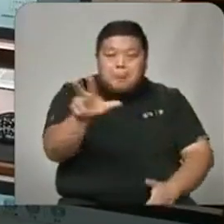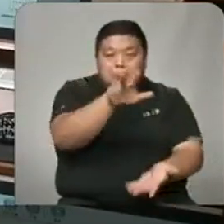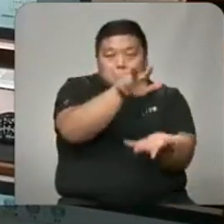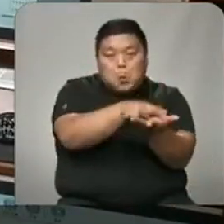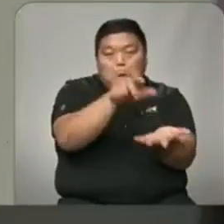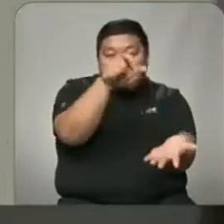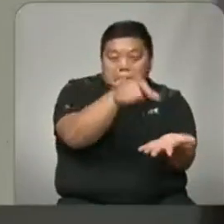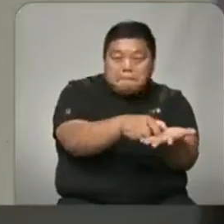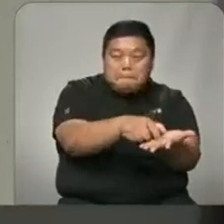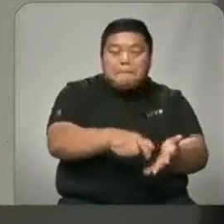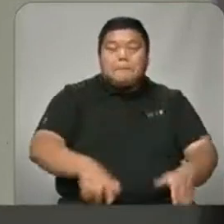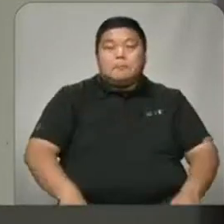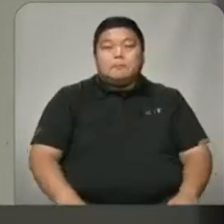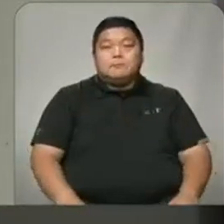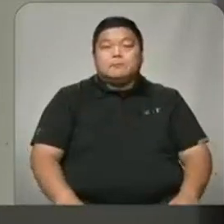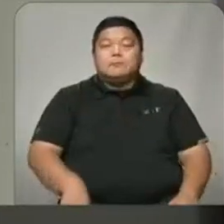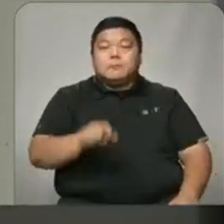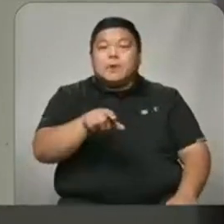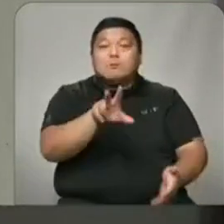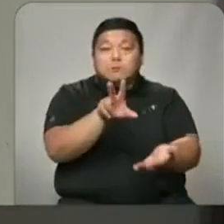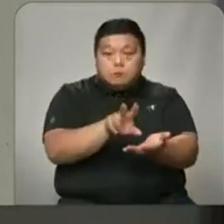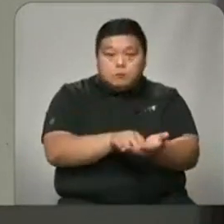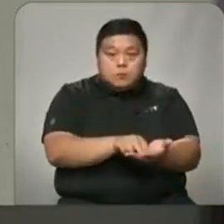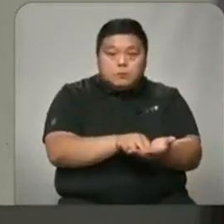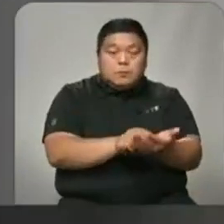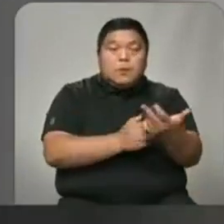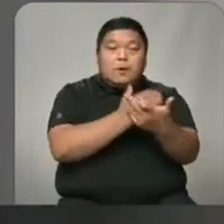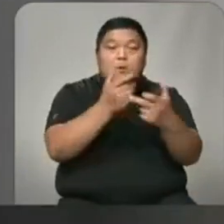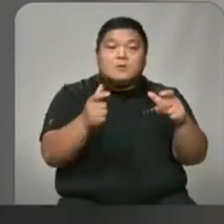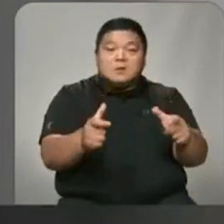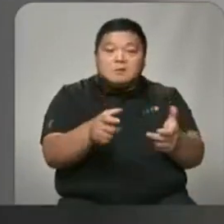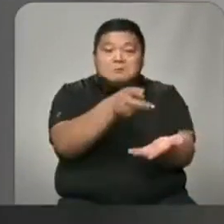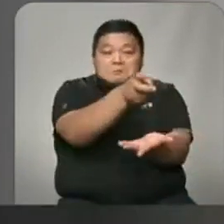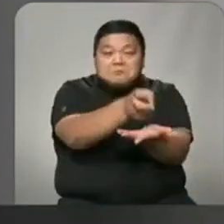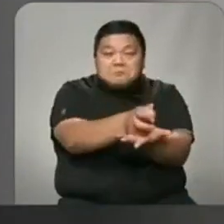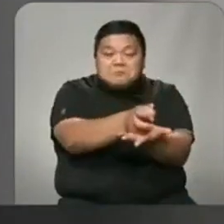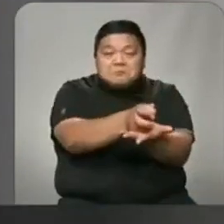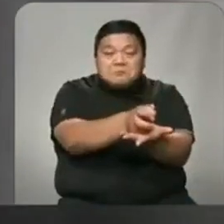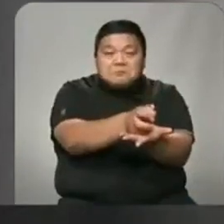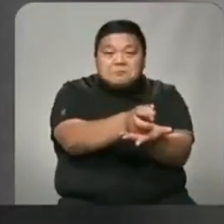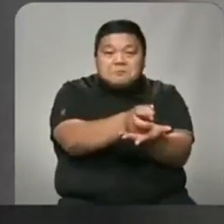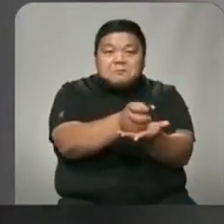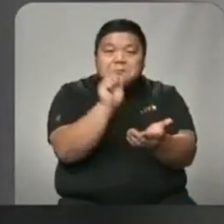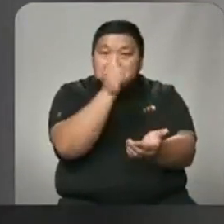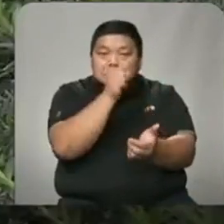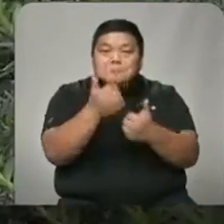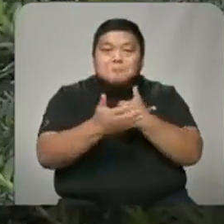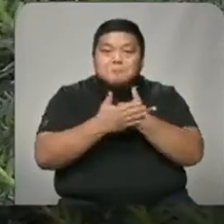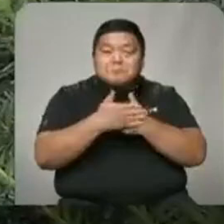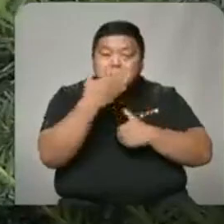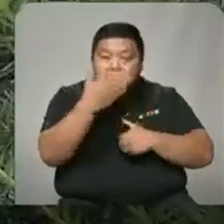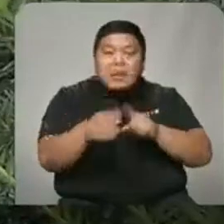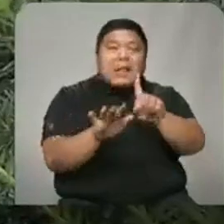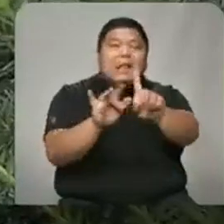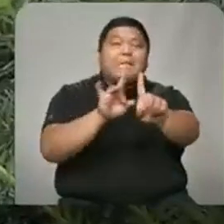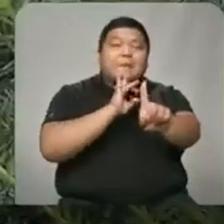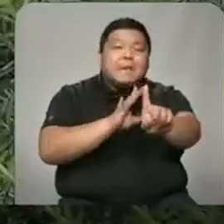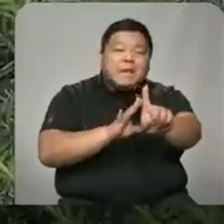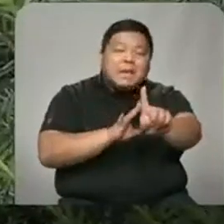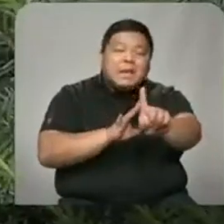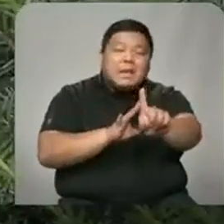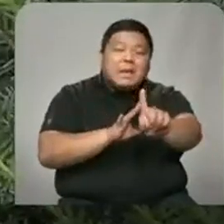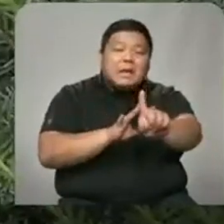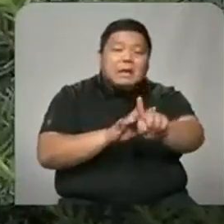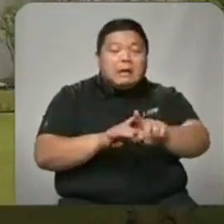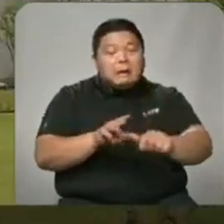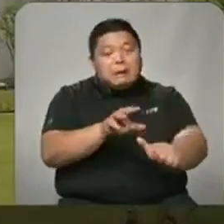명시한 겁니다 하지만 강원도 내에서 근무하고 있는 교권 전담 변호사는 한 명에 불과해 현장에 적용하기는 쉽지